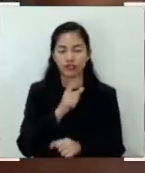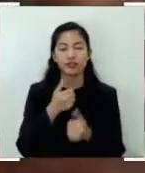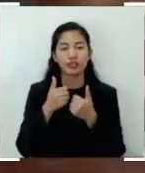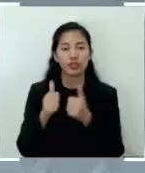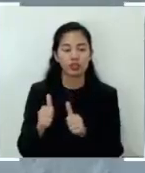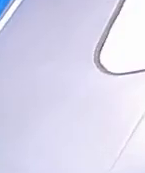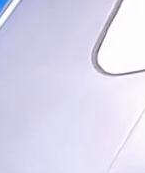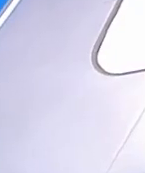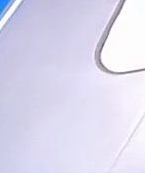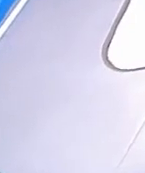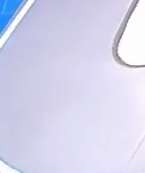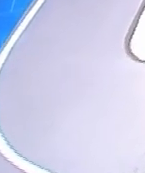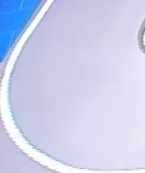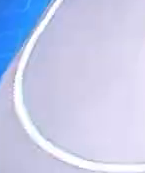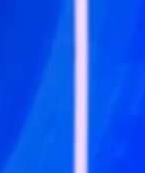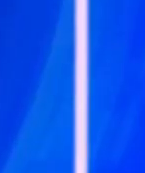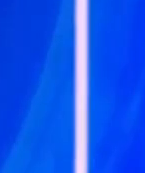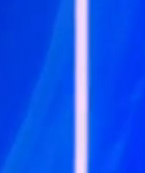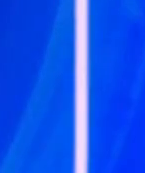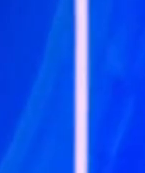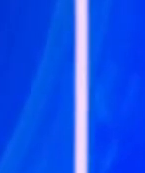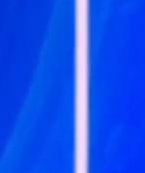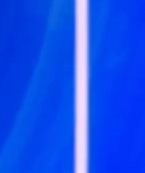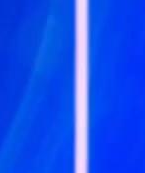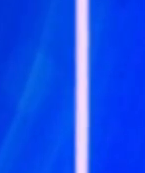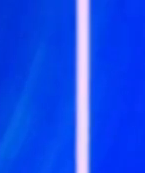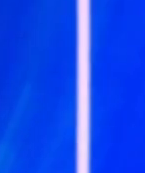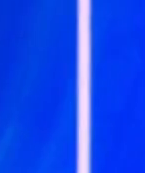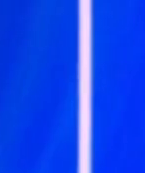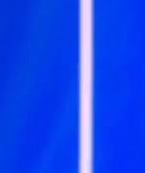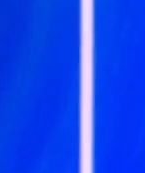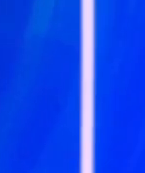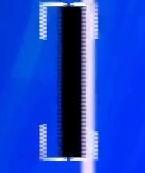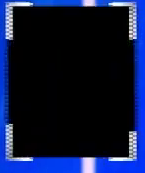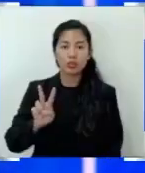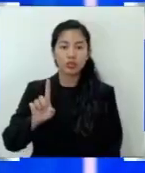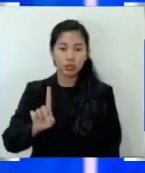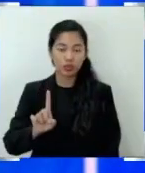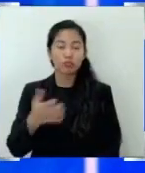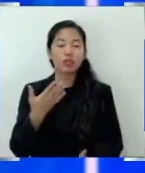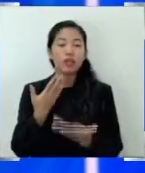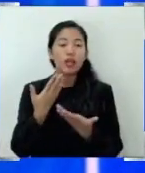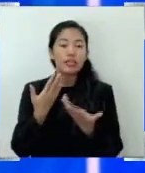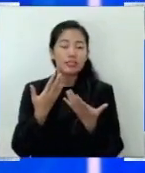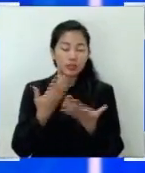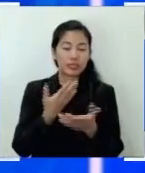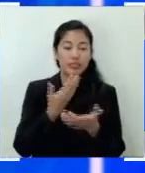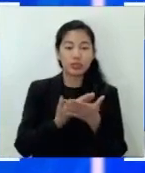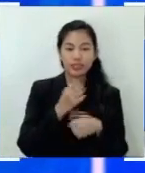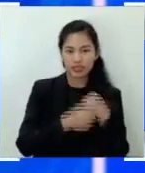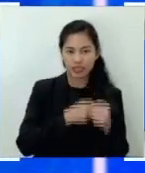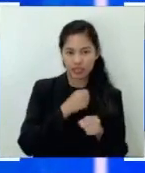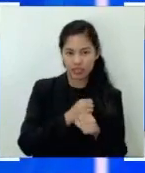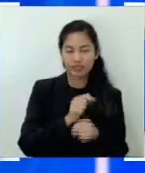tanggapan. Tough year ang 2021 para kay Korean actor Kim Son-ho, kaya this 2022, time